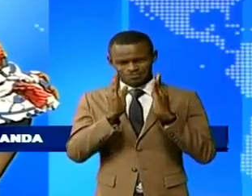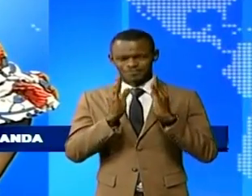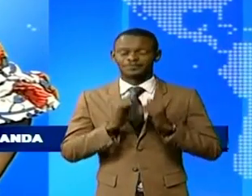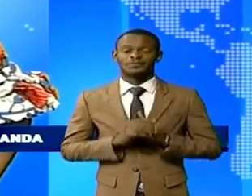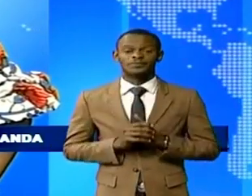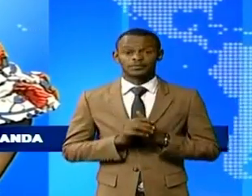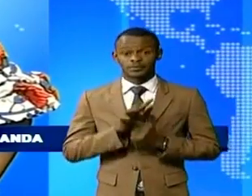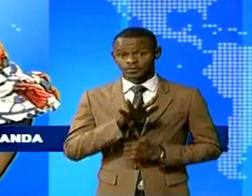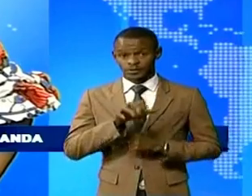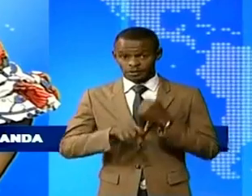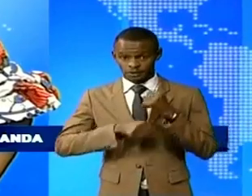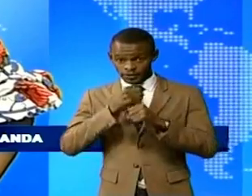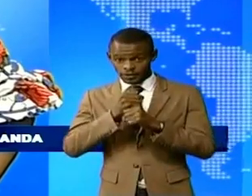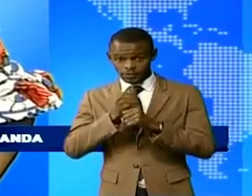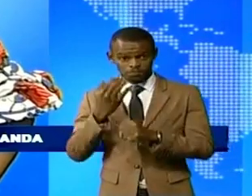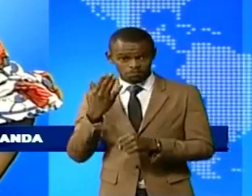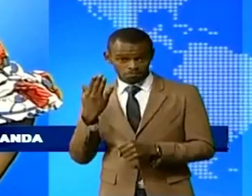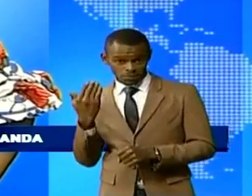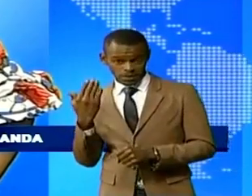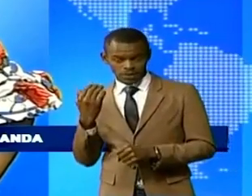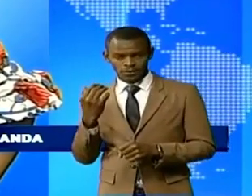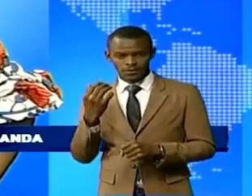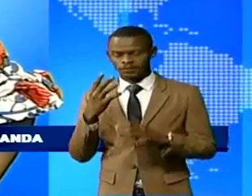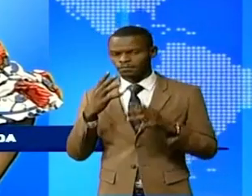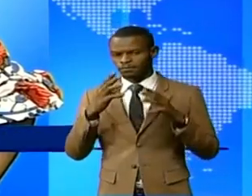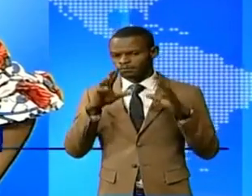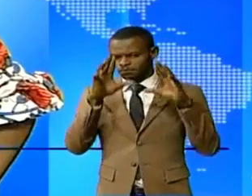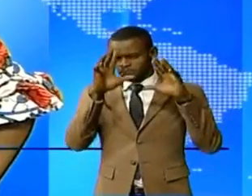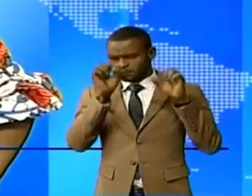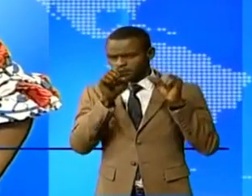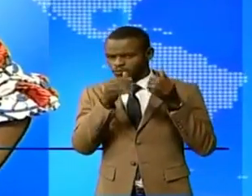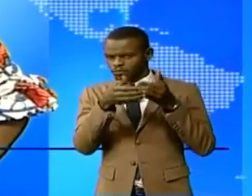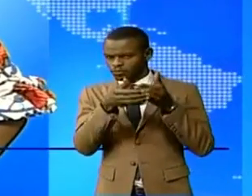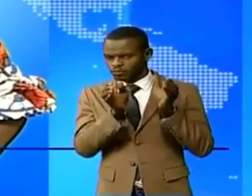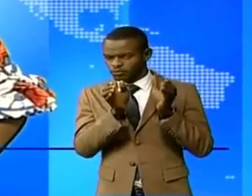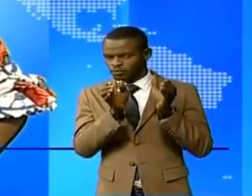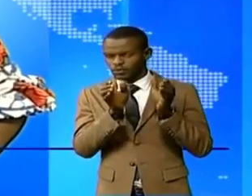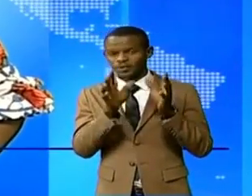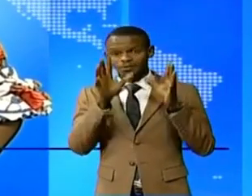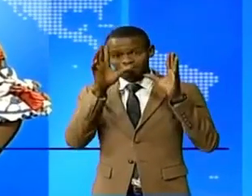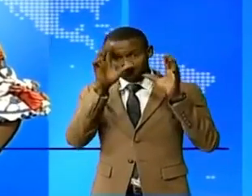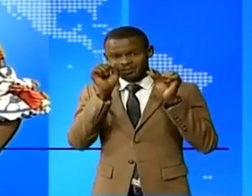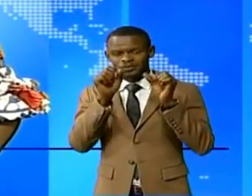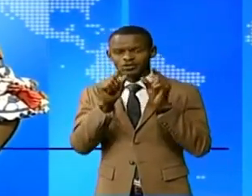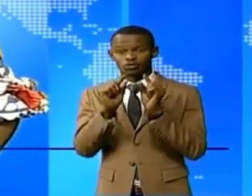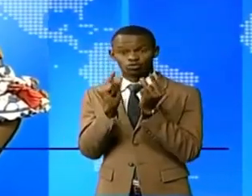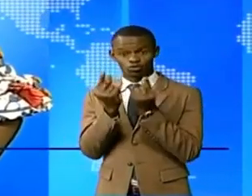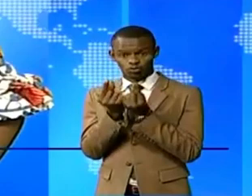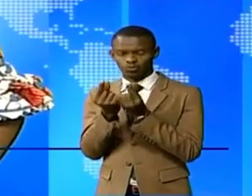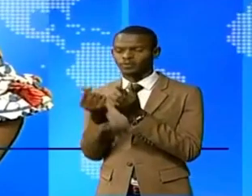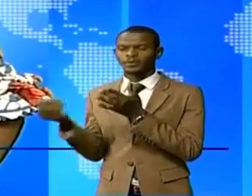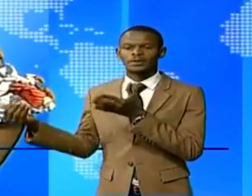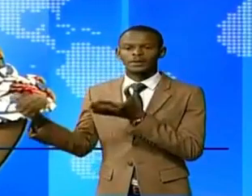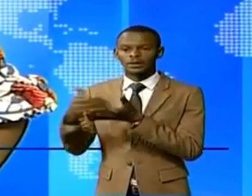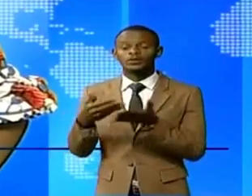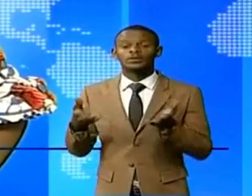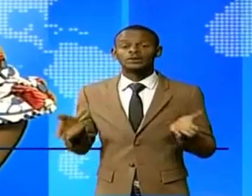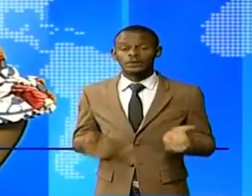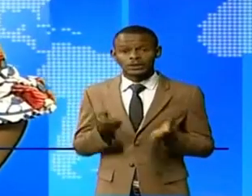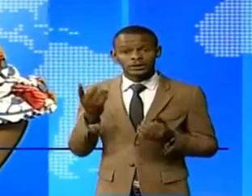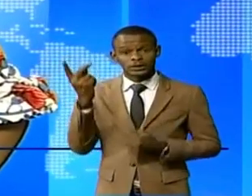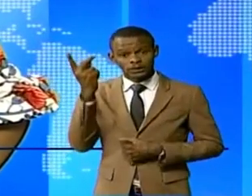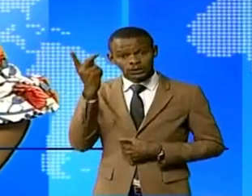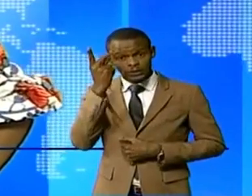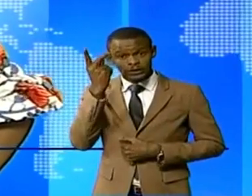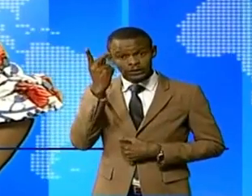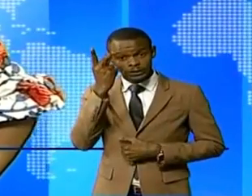5 ans passés à Madrid, le jet présidentiel de la République démocratique du Congo est enfin de retour à Kinshasa. Le